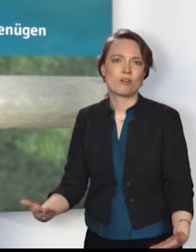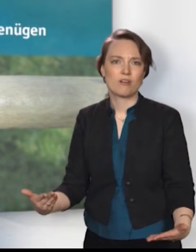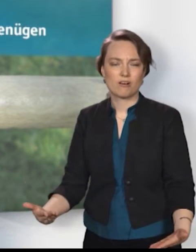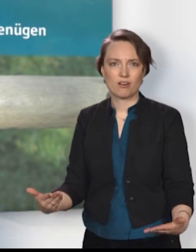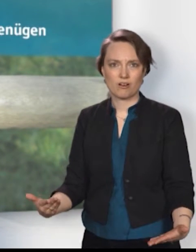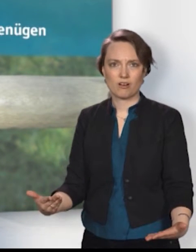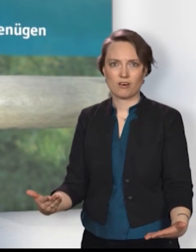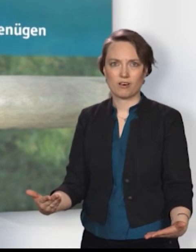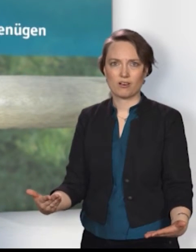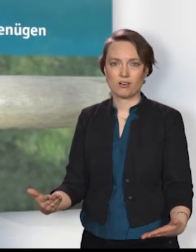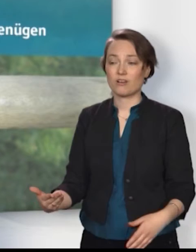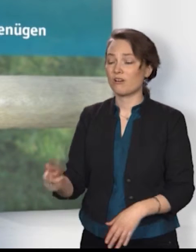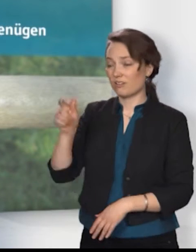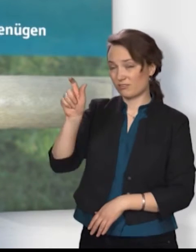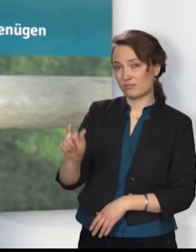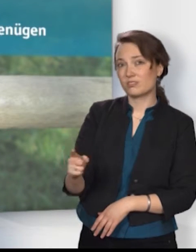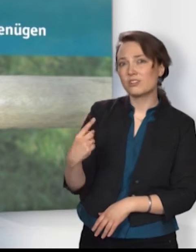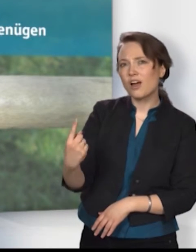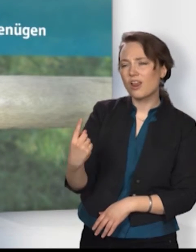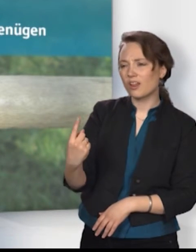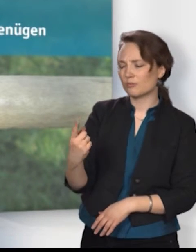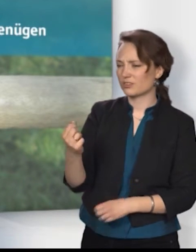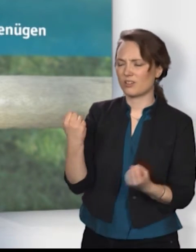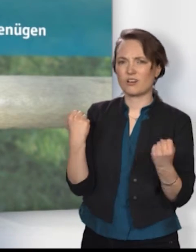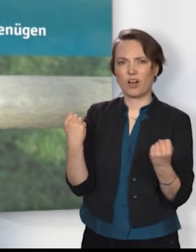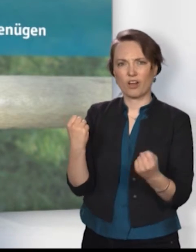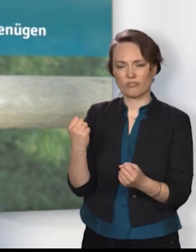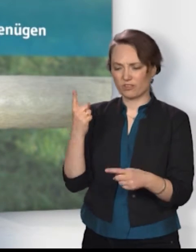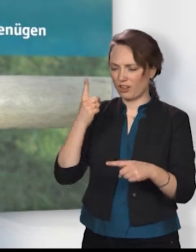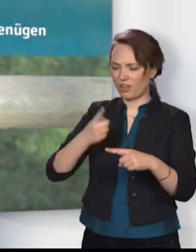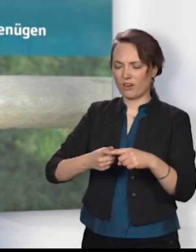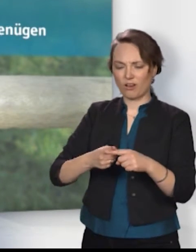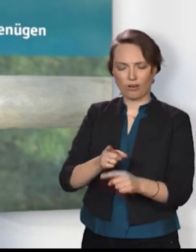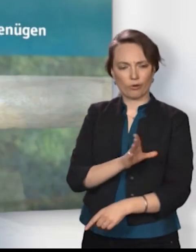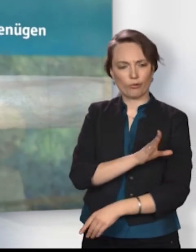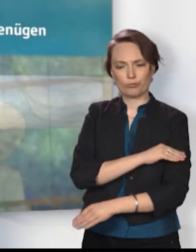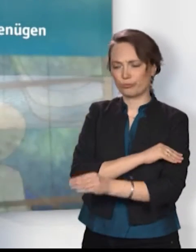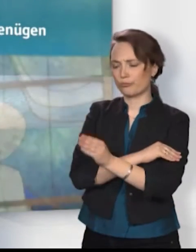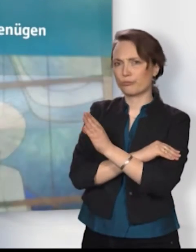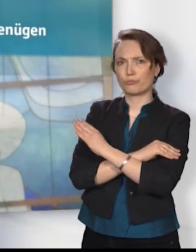In denen, die am Ende ihrer Kräfte sind.